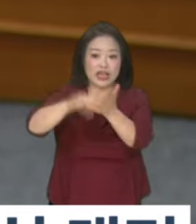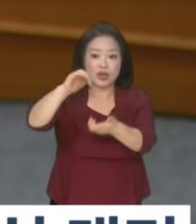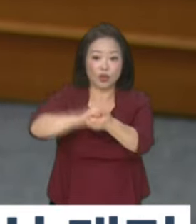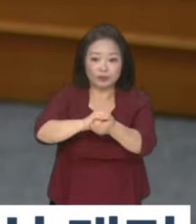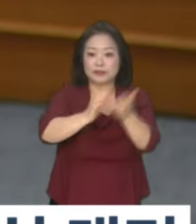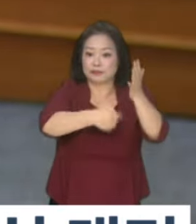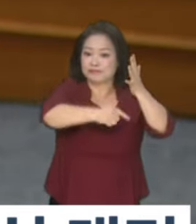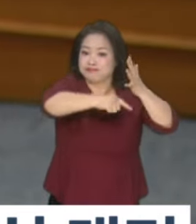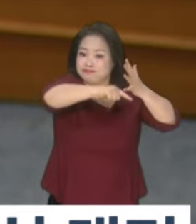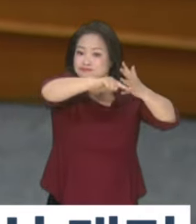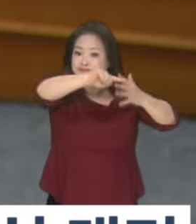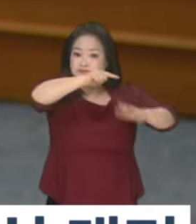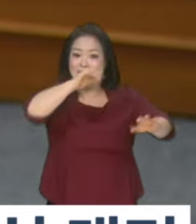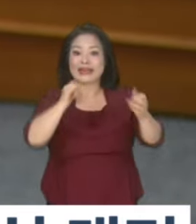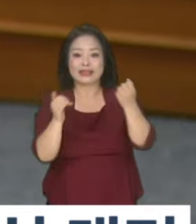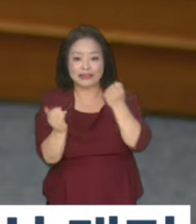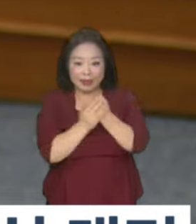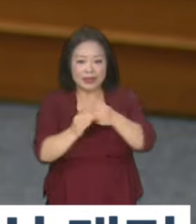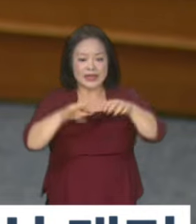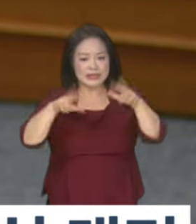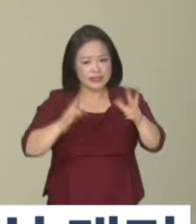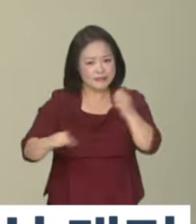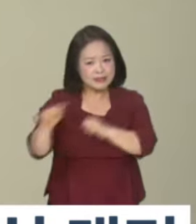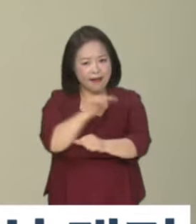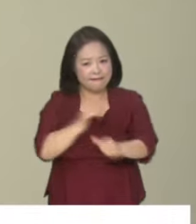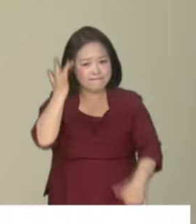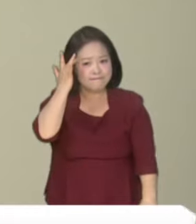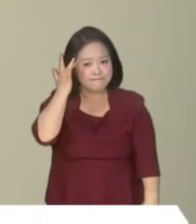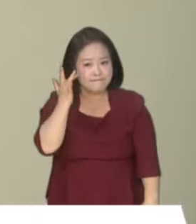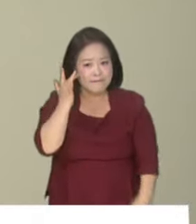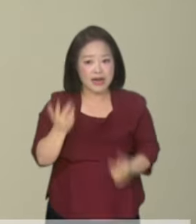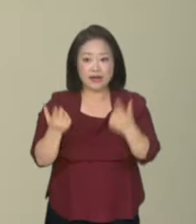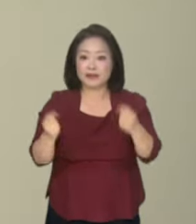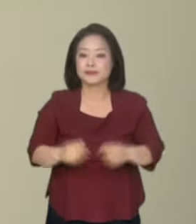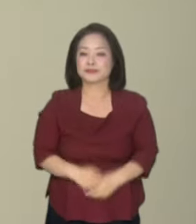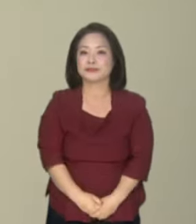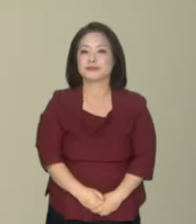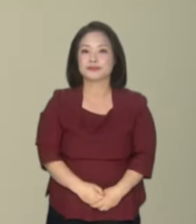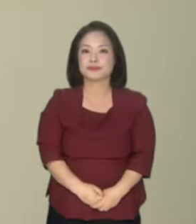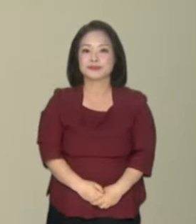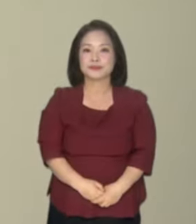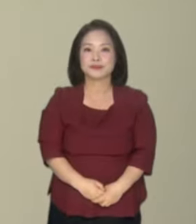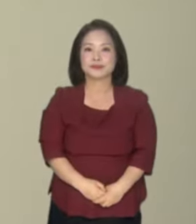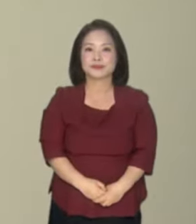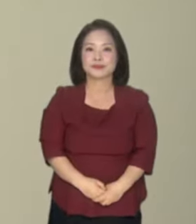있어 여야 모두 비상대기에 들어갔습니다. 연합뉴스TV 신현정입니다.